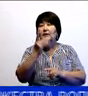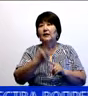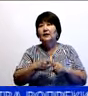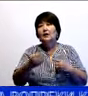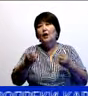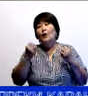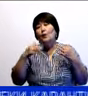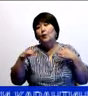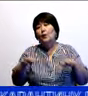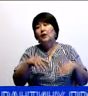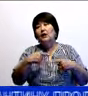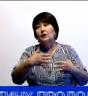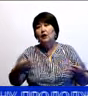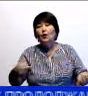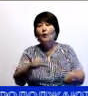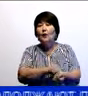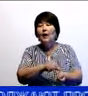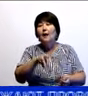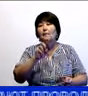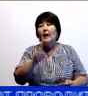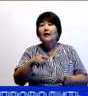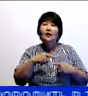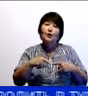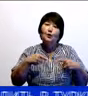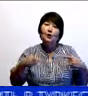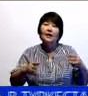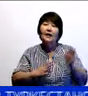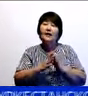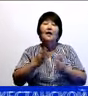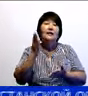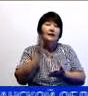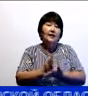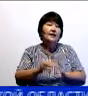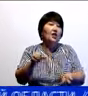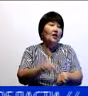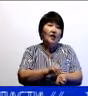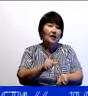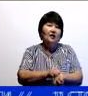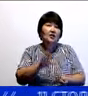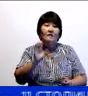или культивирования сортов конопли, мака или других растений, содержащих наркотическое вещество.